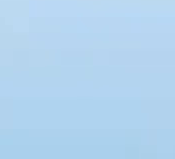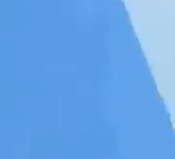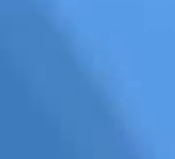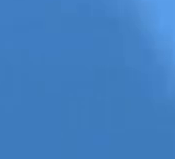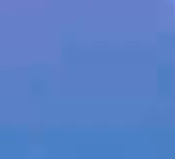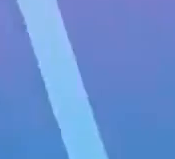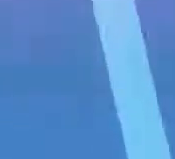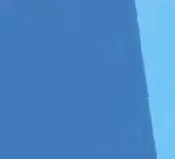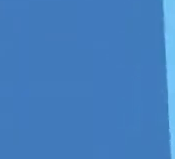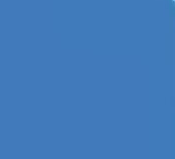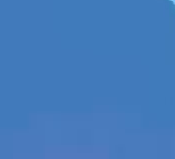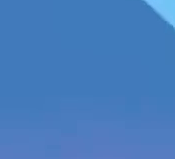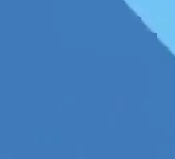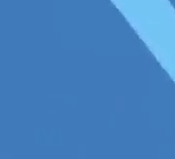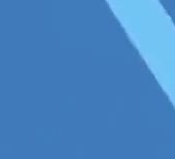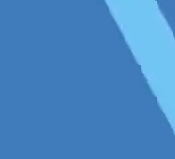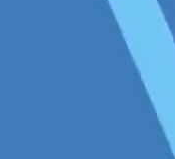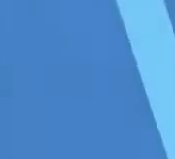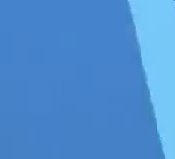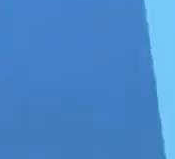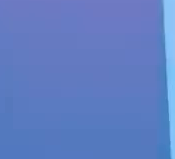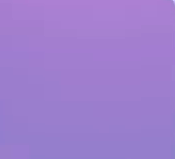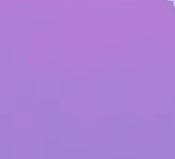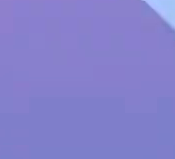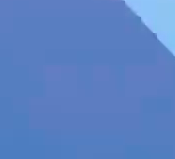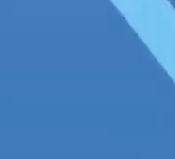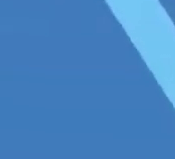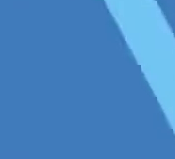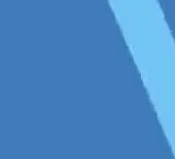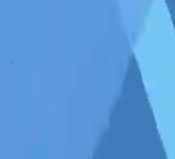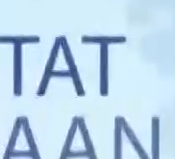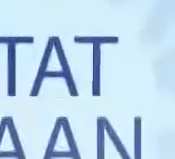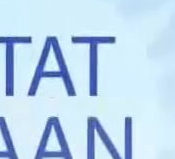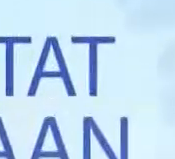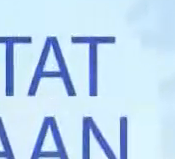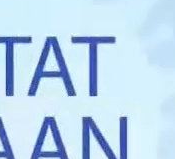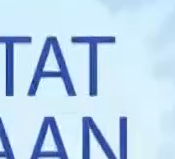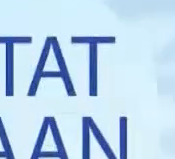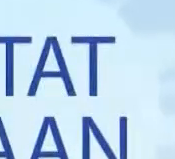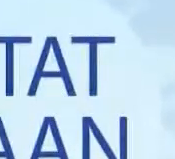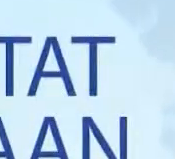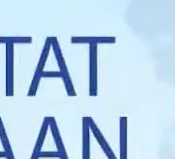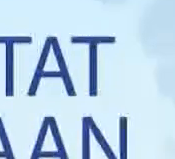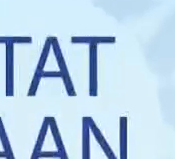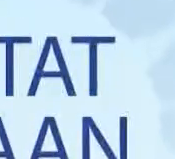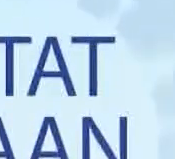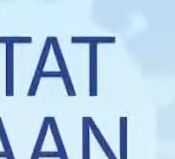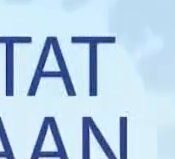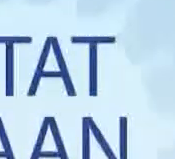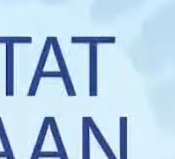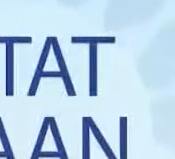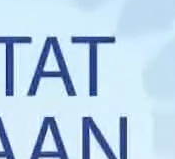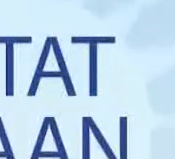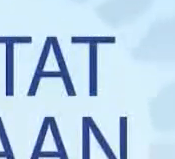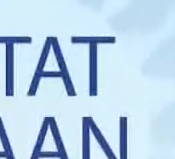mengatakan, masker double bisa efektif dalam mencegah penularan COVID-19. Masuknya berbagai varian baru menuntut